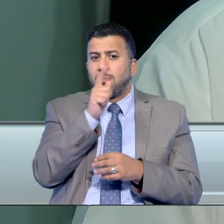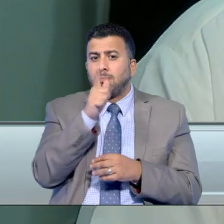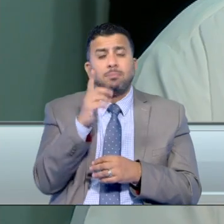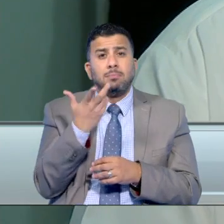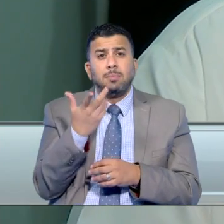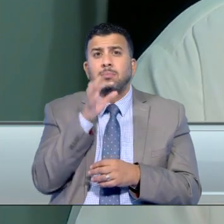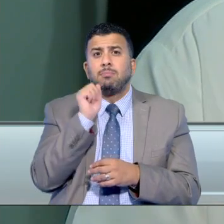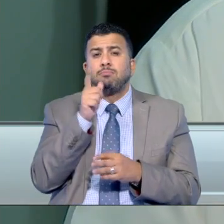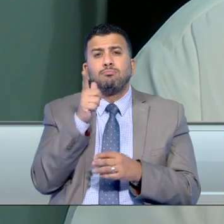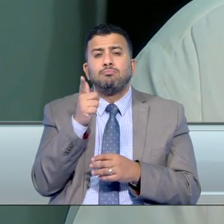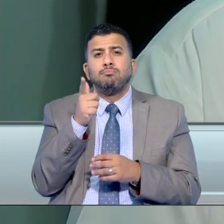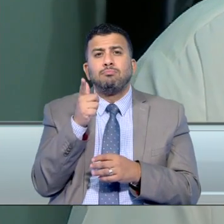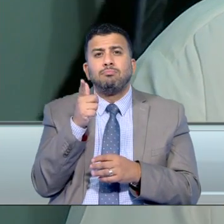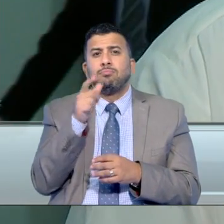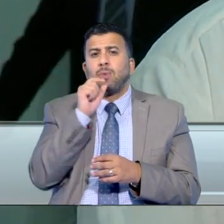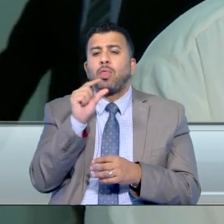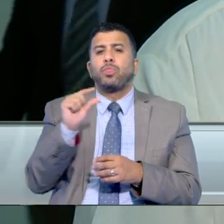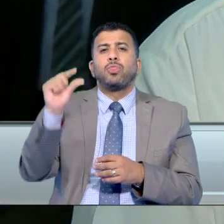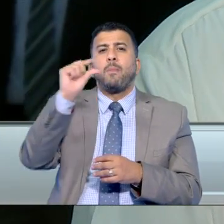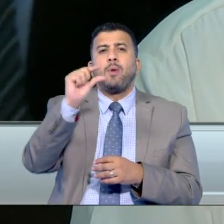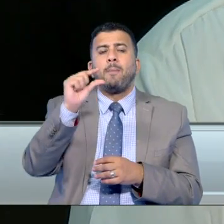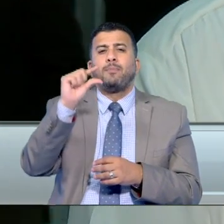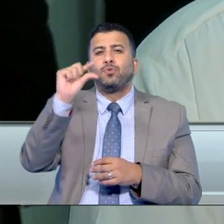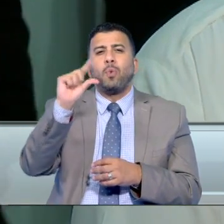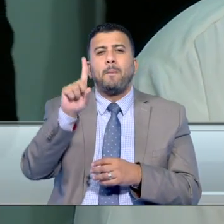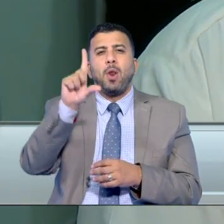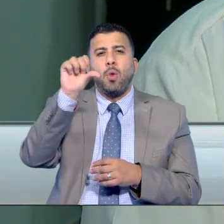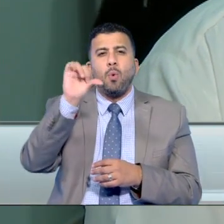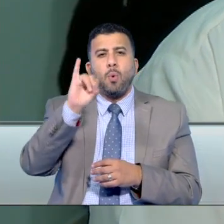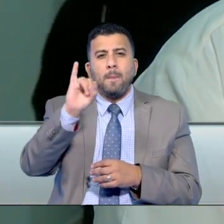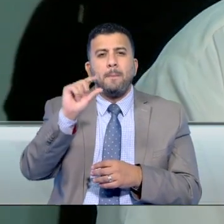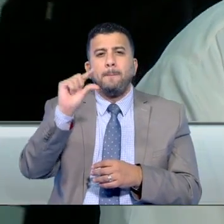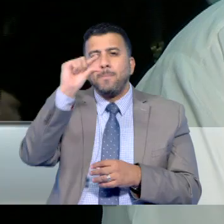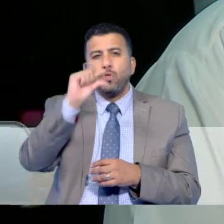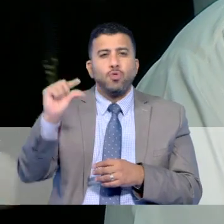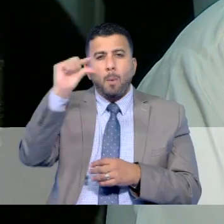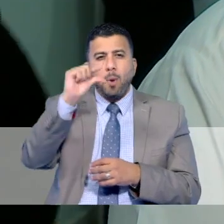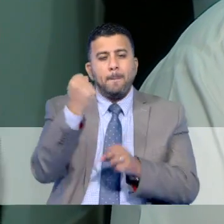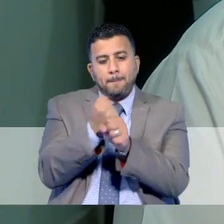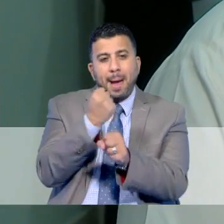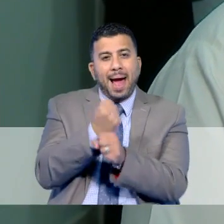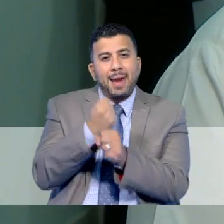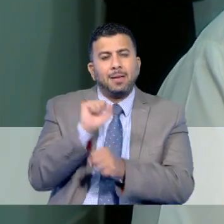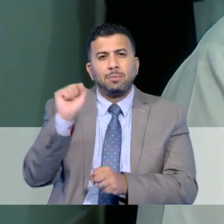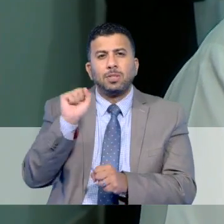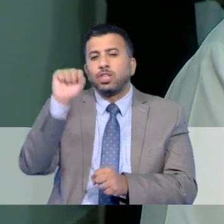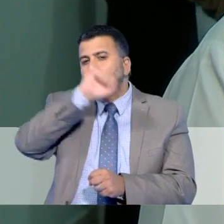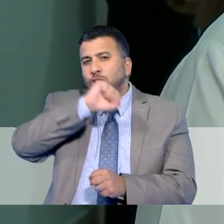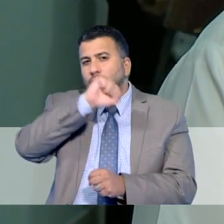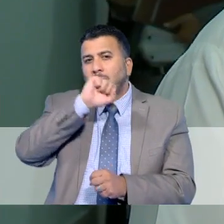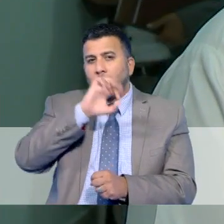وراءها على اعتماد الدبلومات المهنية التي يطرحها معهد الشارقة للتراث